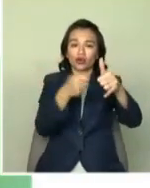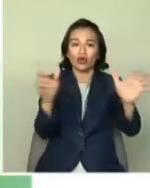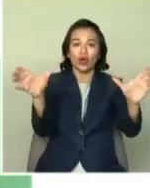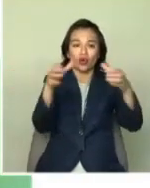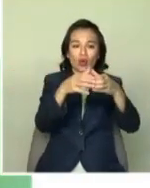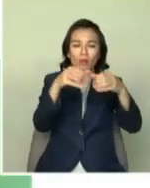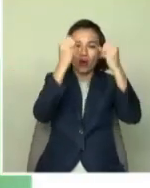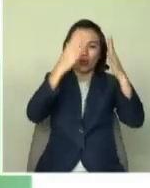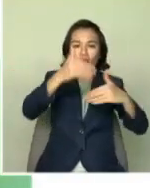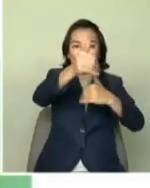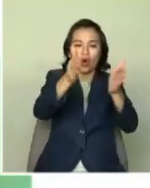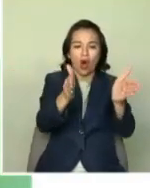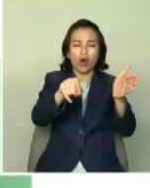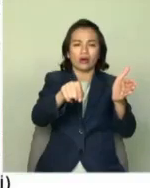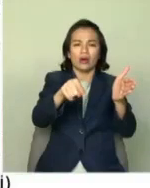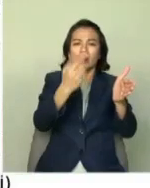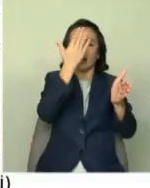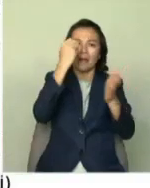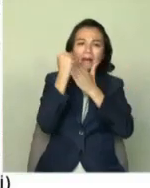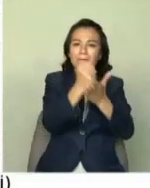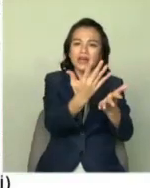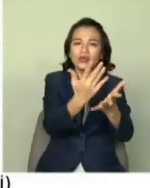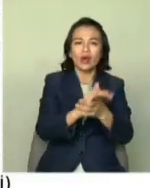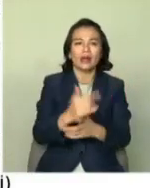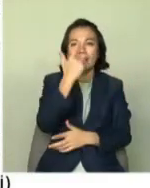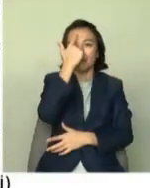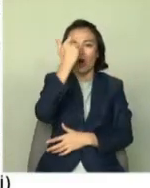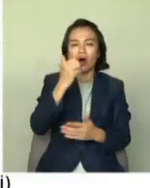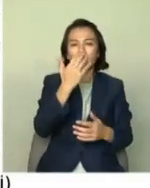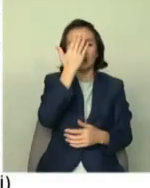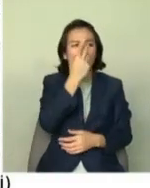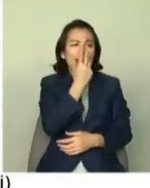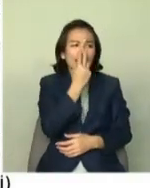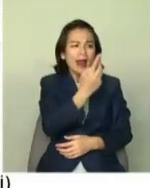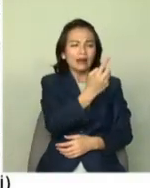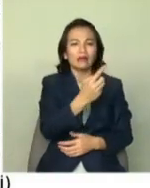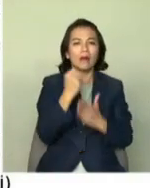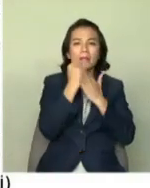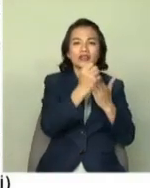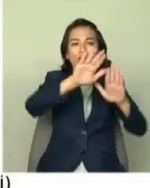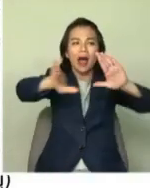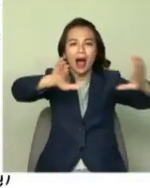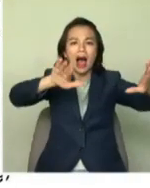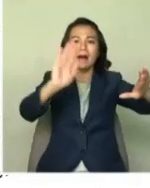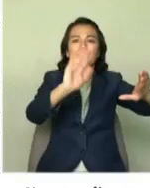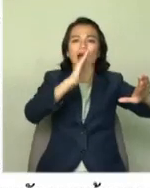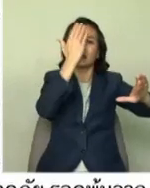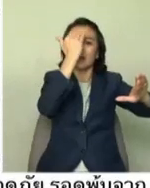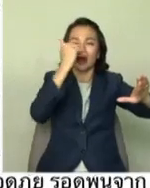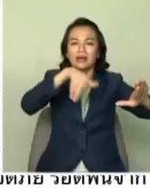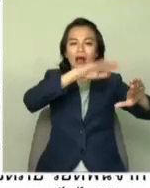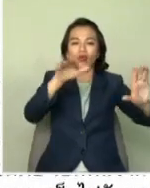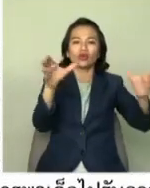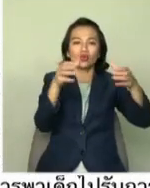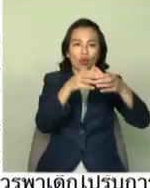ครูที่อยู่ในห้องระหว่างที่เกิดเหตุการณ์ด้วยเพราะทำไมคุณเห็นเหตุการณ์แบบนี้คุณไม่เข้าไปห้ามปรามคุณครูกลุ่มนี้เนี่ยเ